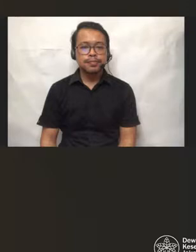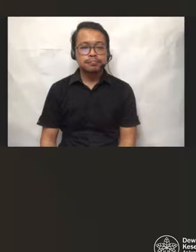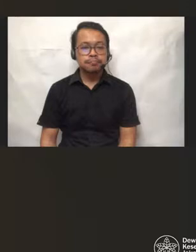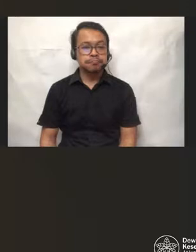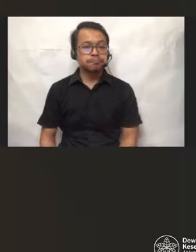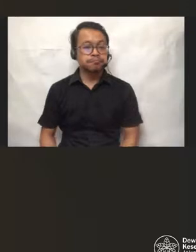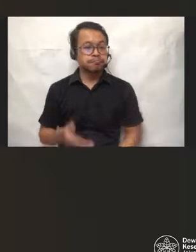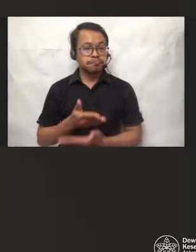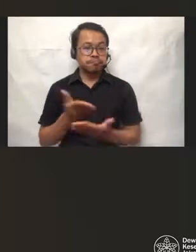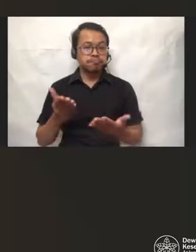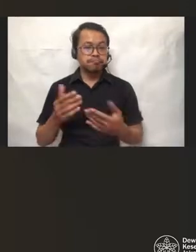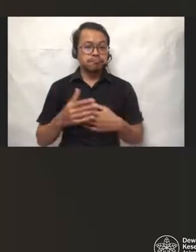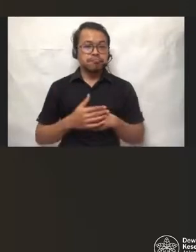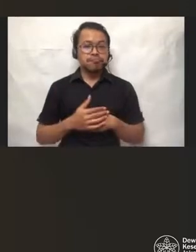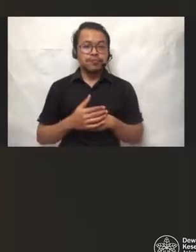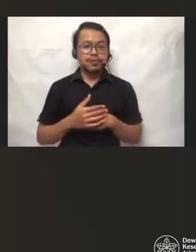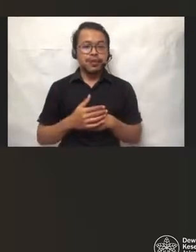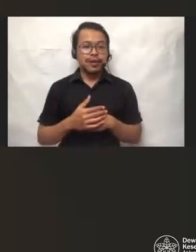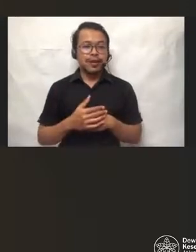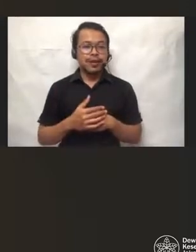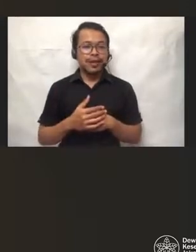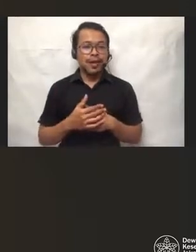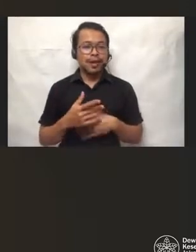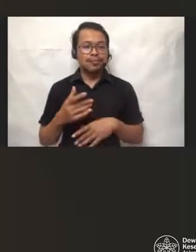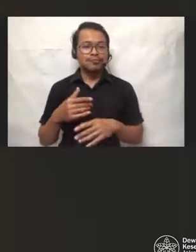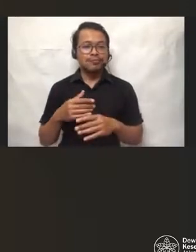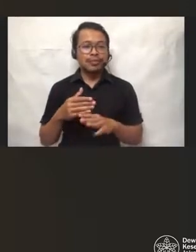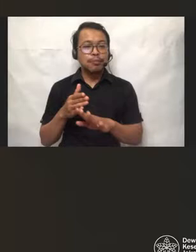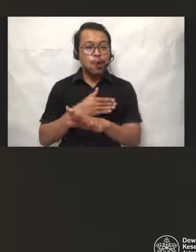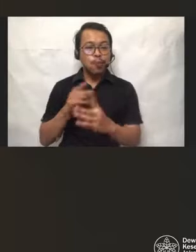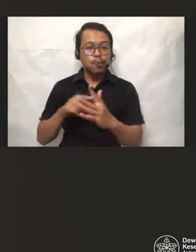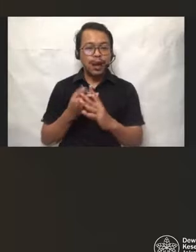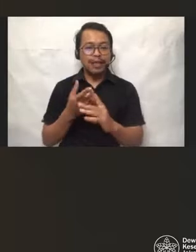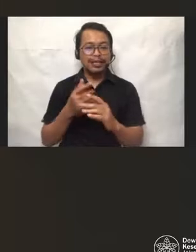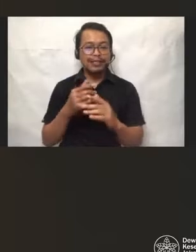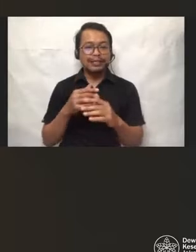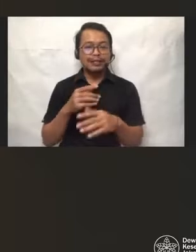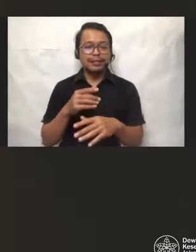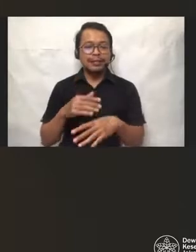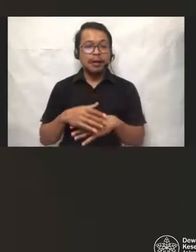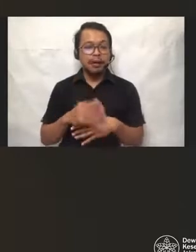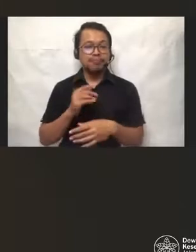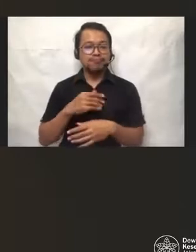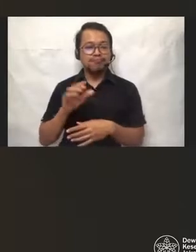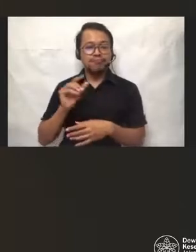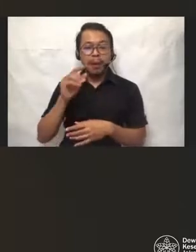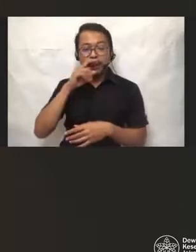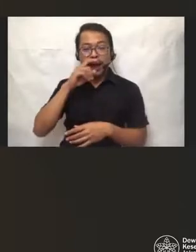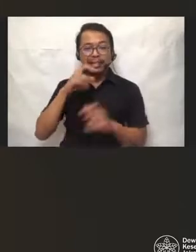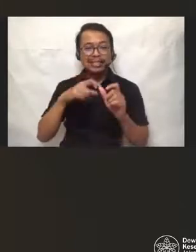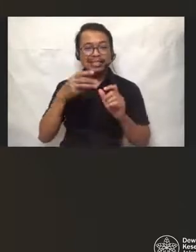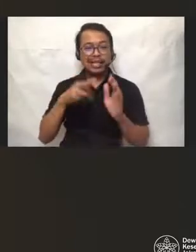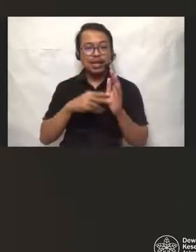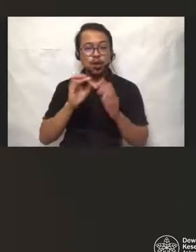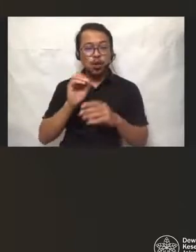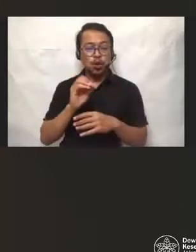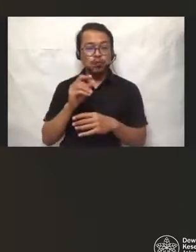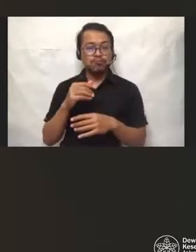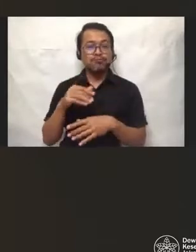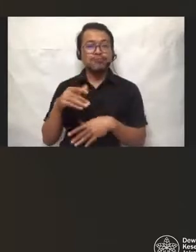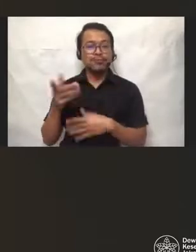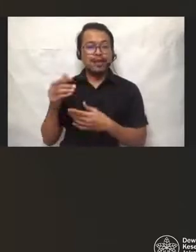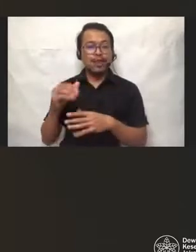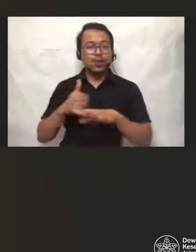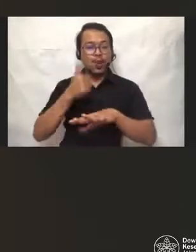Hadirin sekalian, untuk menyambut pidato Profesor Musdah Mulia, saya mengundang Bapak Seno Gumira Aji Dharma selaku